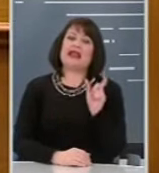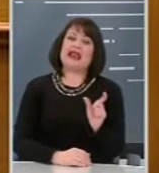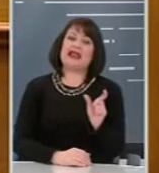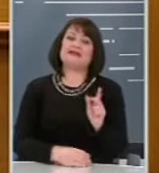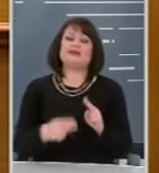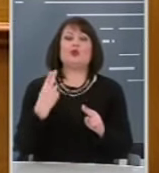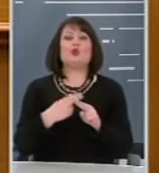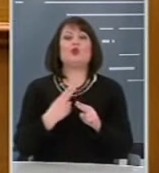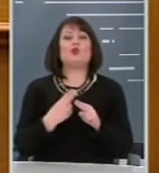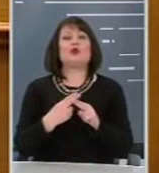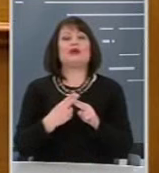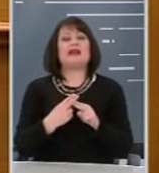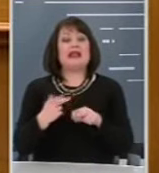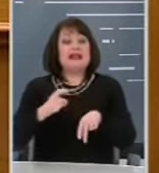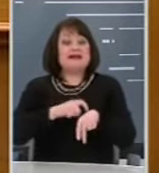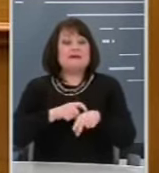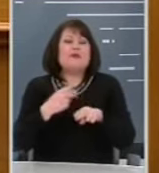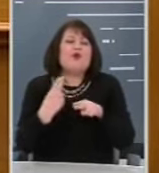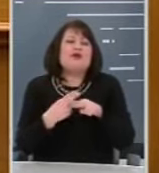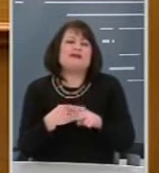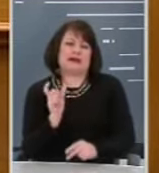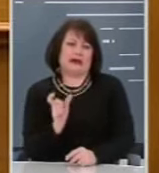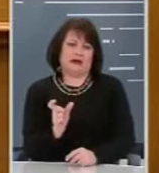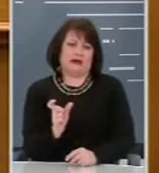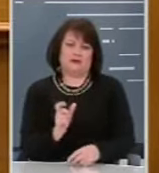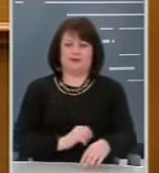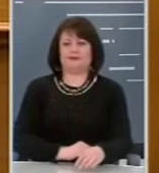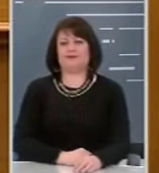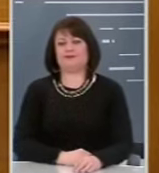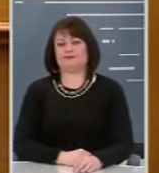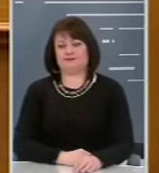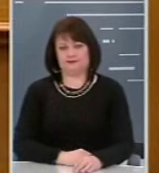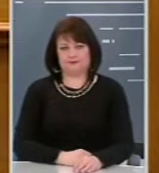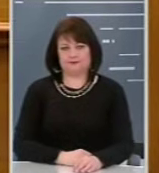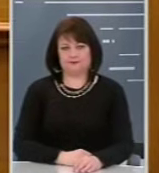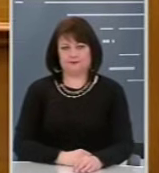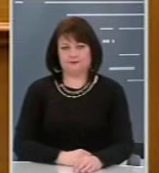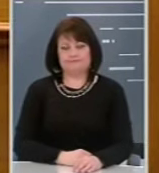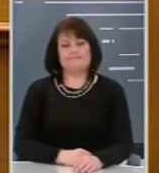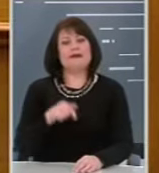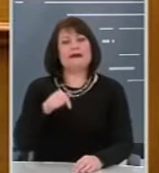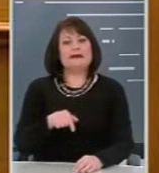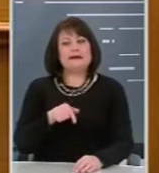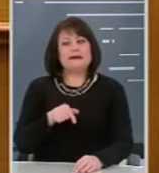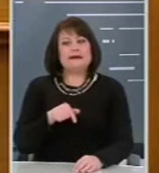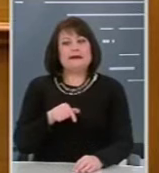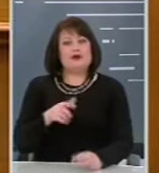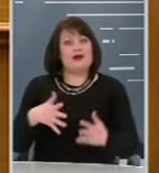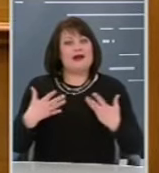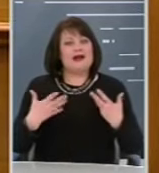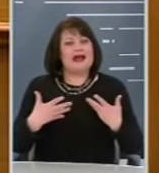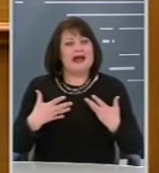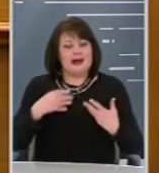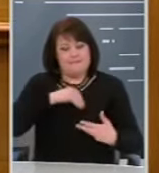μεγαλειώδη σημασία της στιγμή εκείνη υποκύπτω στον πειρασμό με μεγάλη μου χαρά